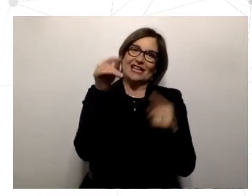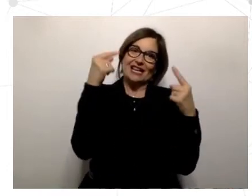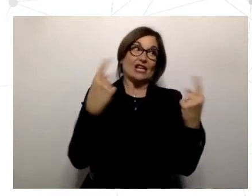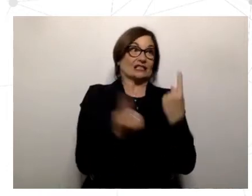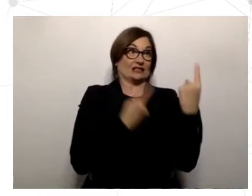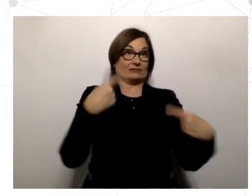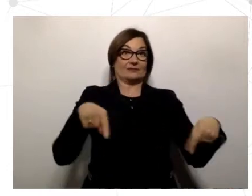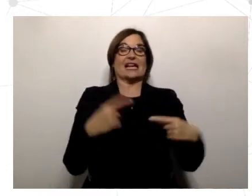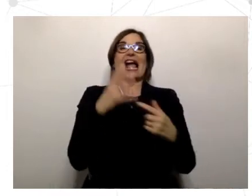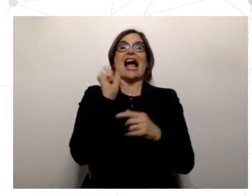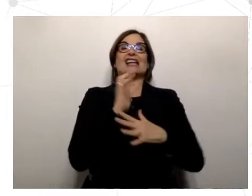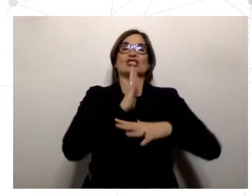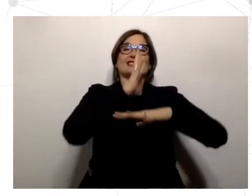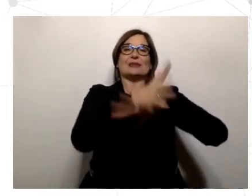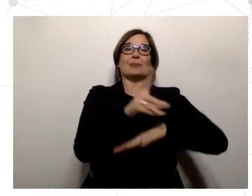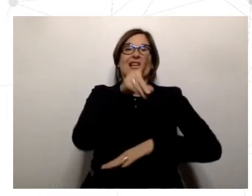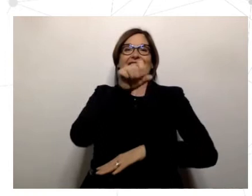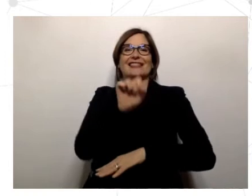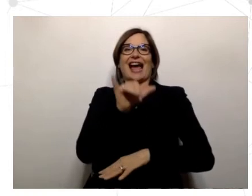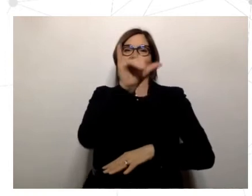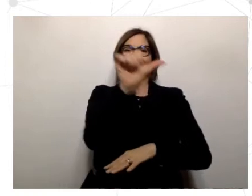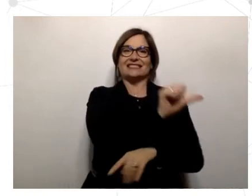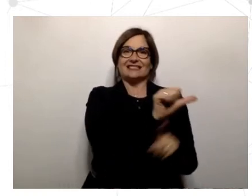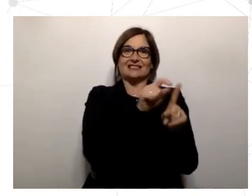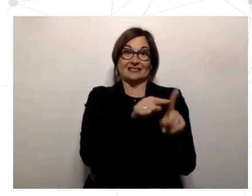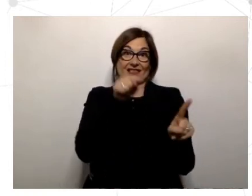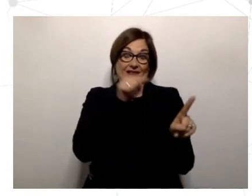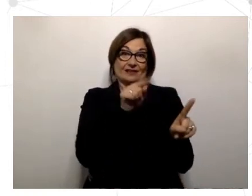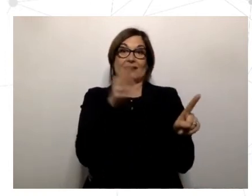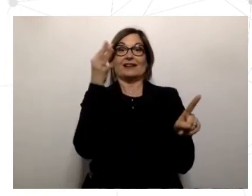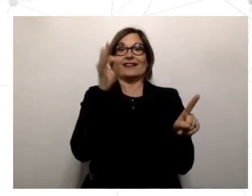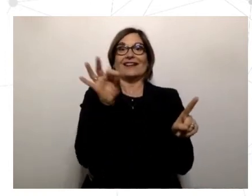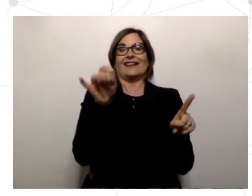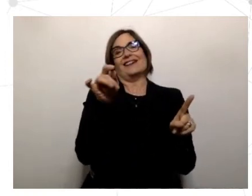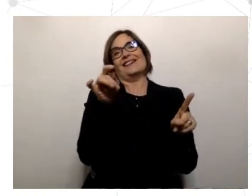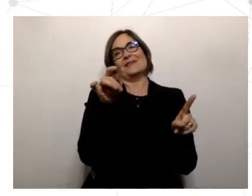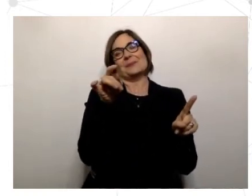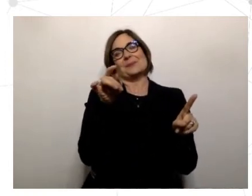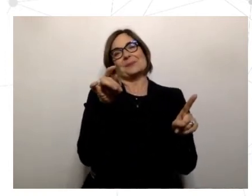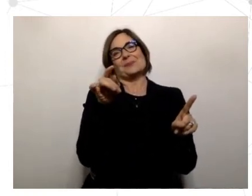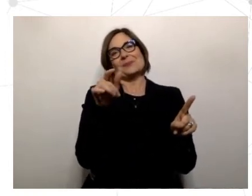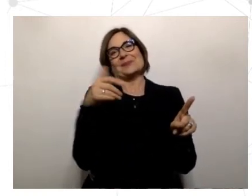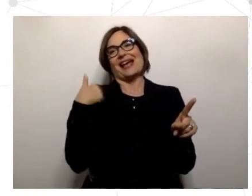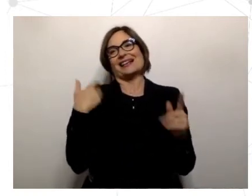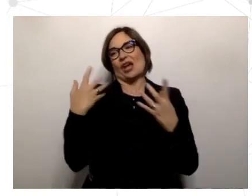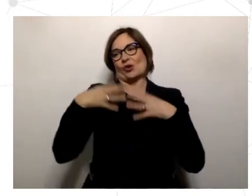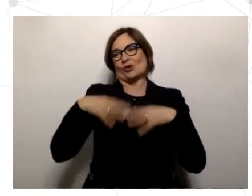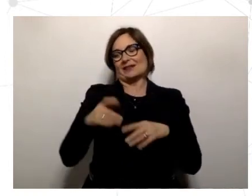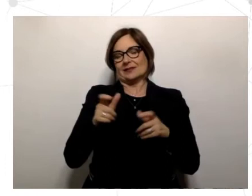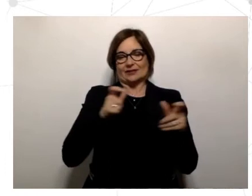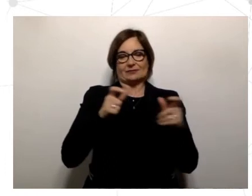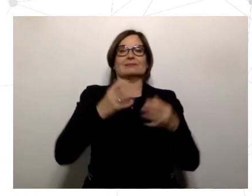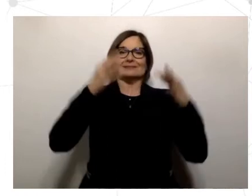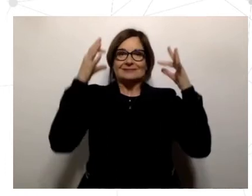contesto, gli Accessibility Days, e nello specifico l'interazione anche con la nostra organizzazione per fare